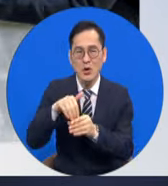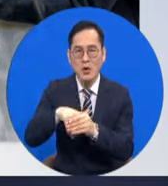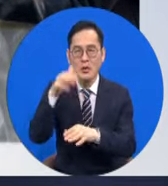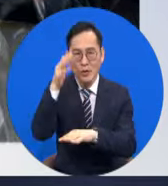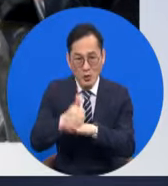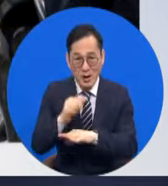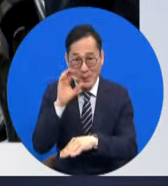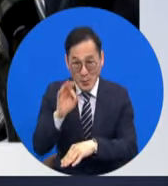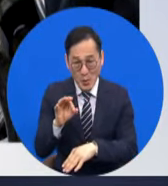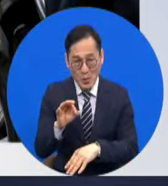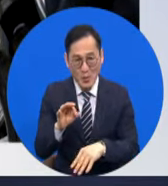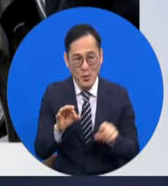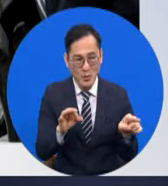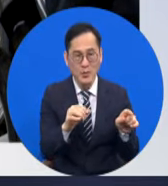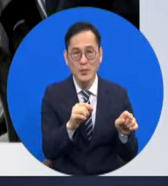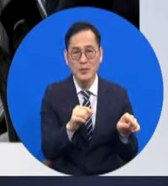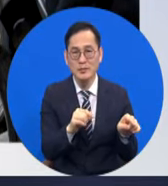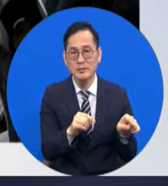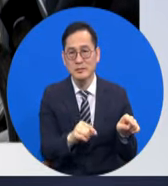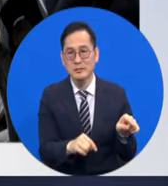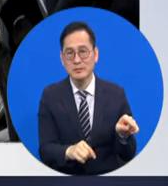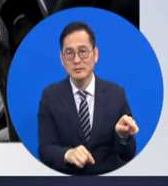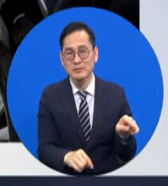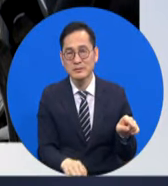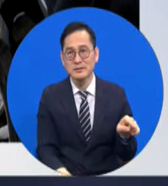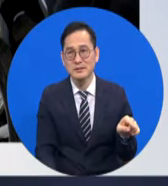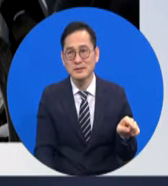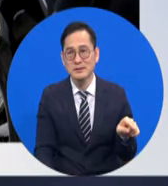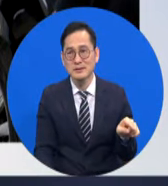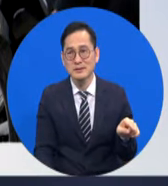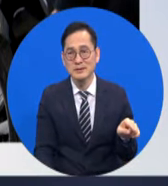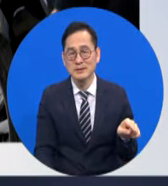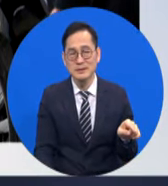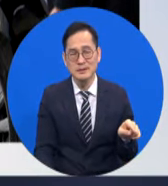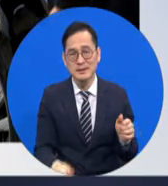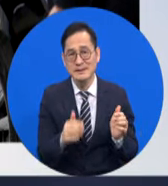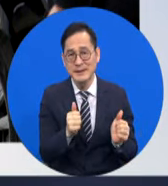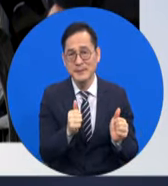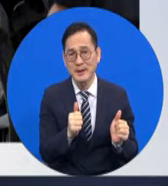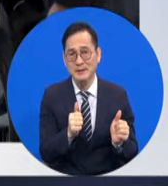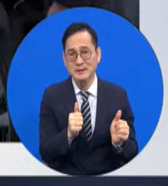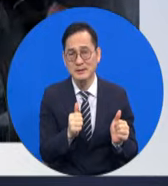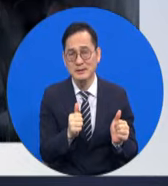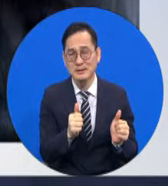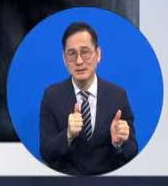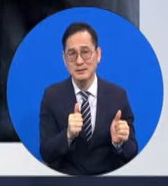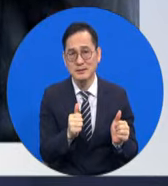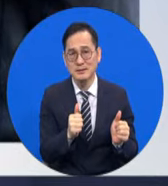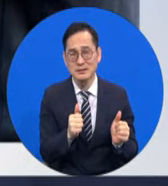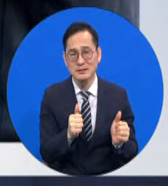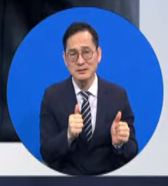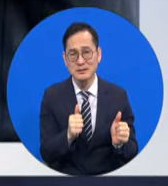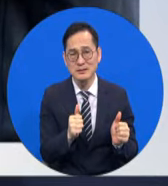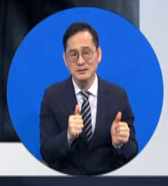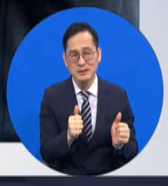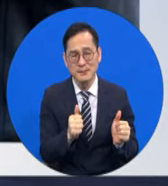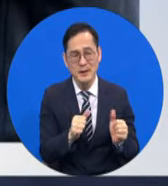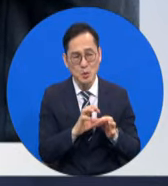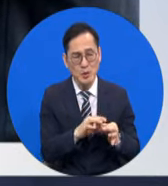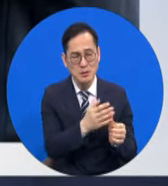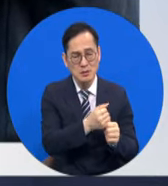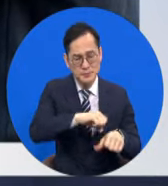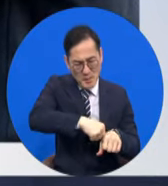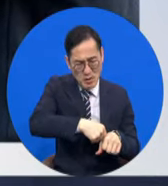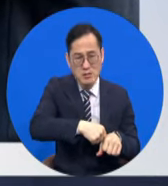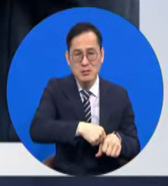인해가지고 과연 또 계속 이어지게 될 이재명 대표의 형사 재판이 또 계속 그 방탄이 지속될 수